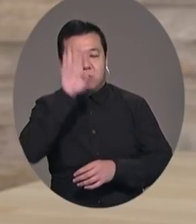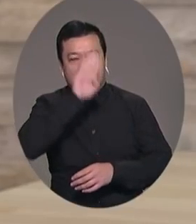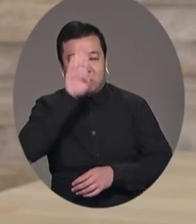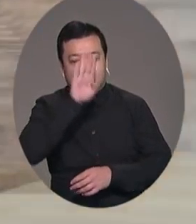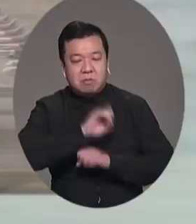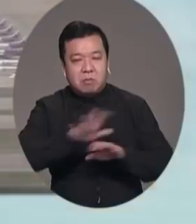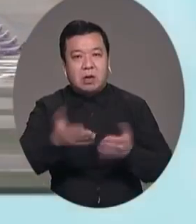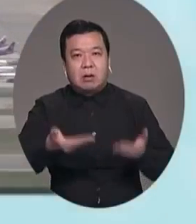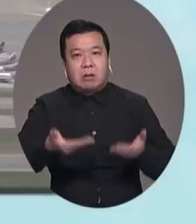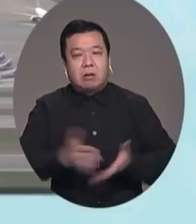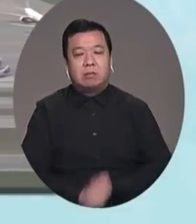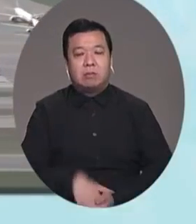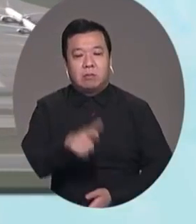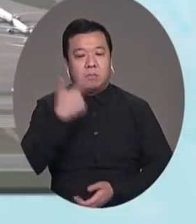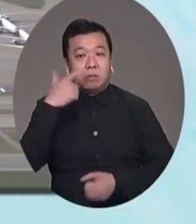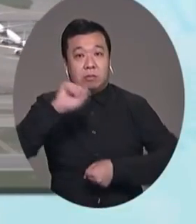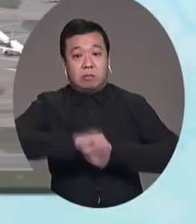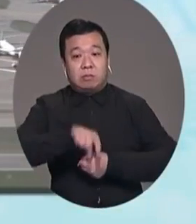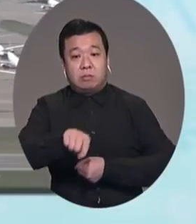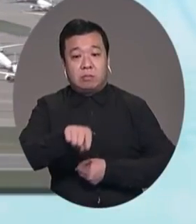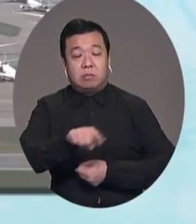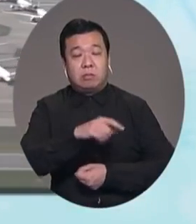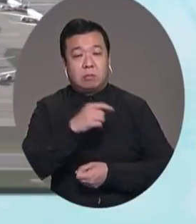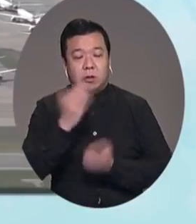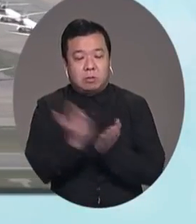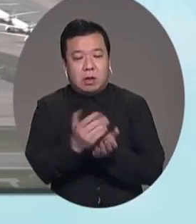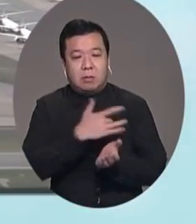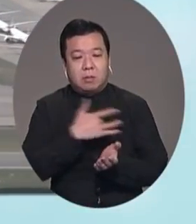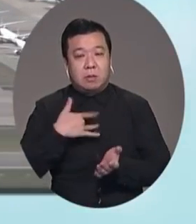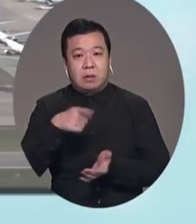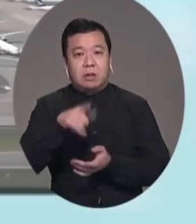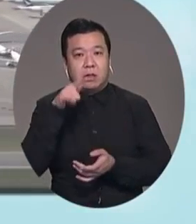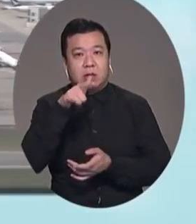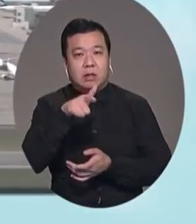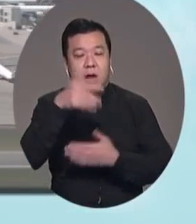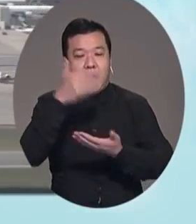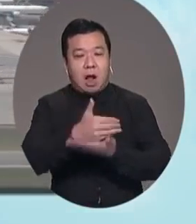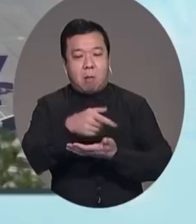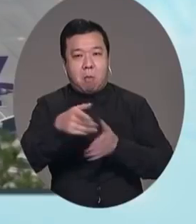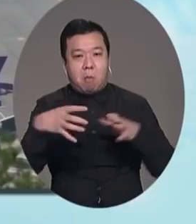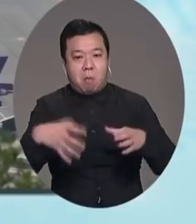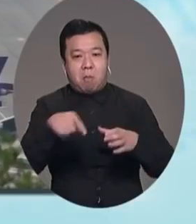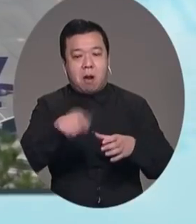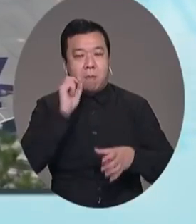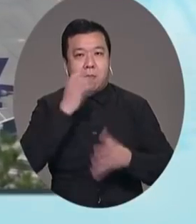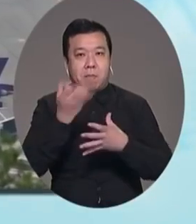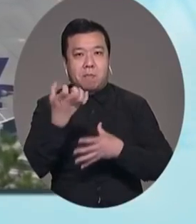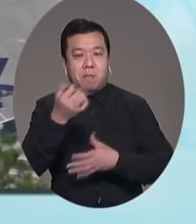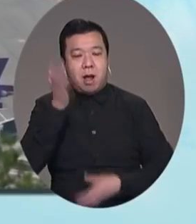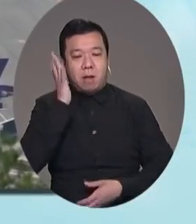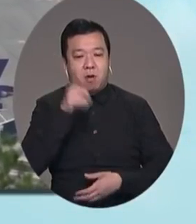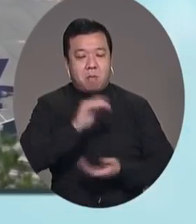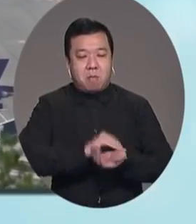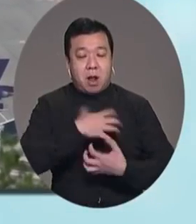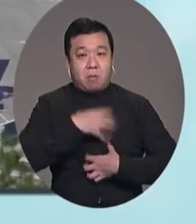鏈。 新增的本地源头不明确诊个案是一个在机场禁区工作的50岁男人，他没有